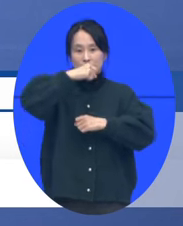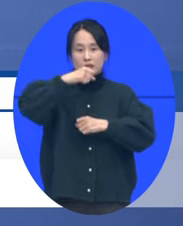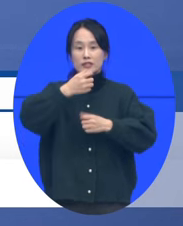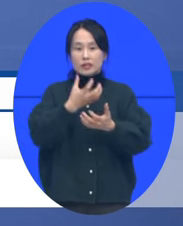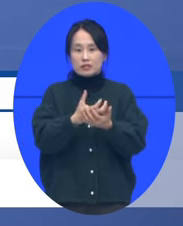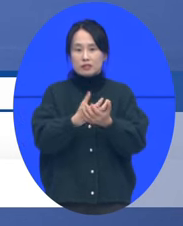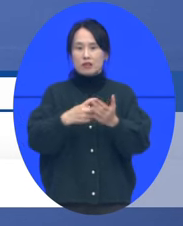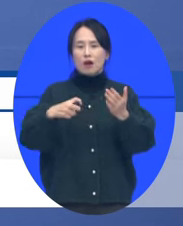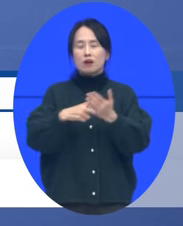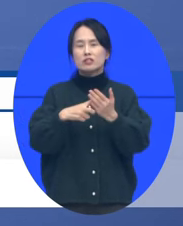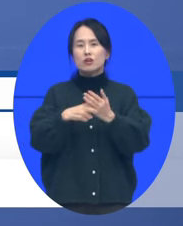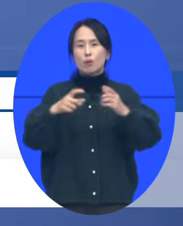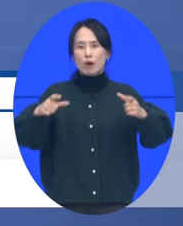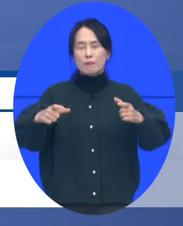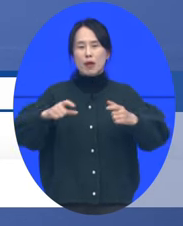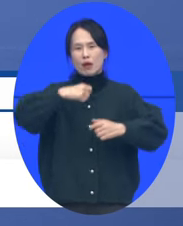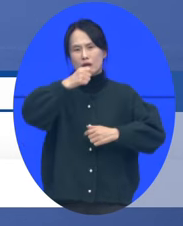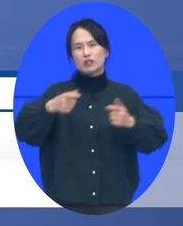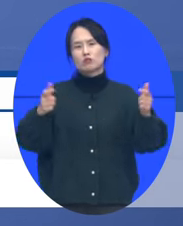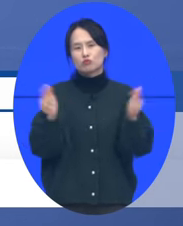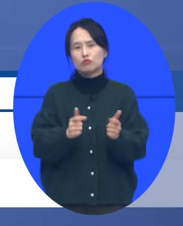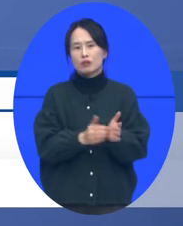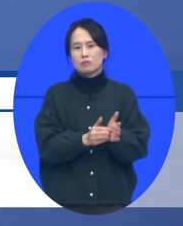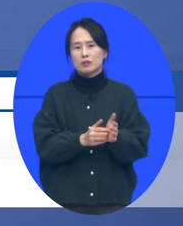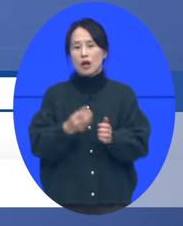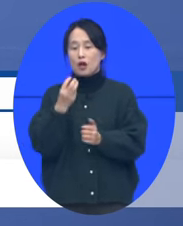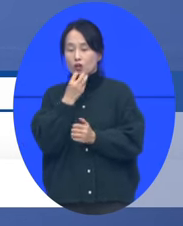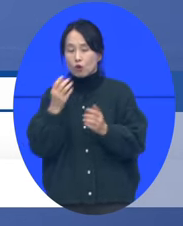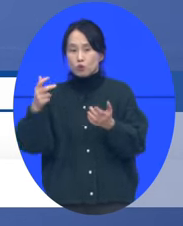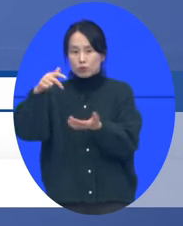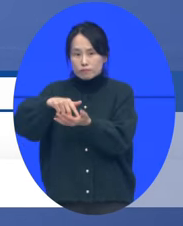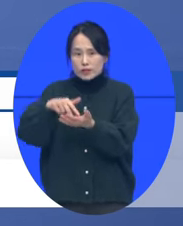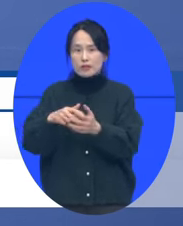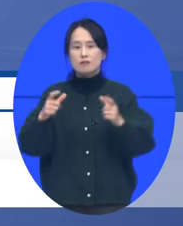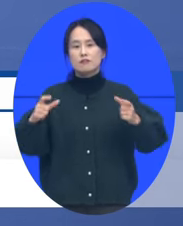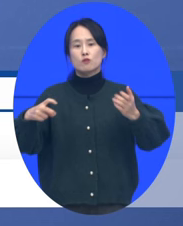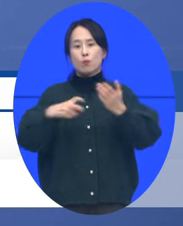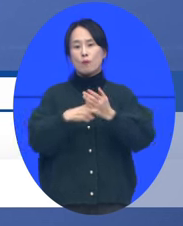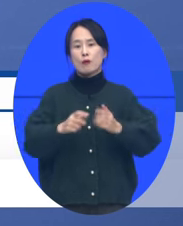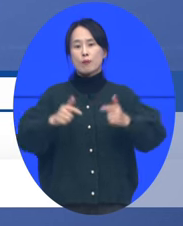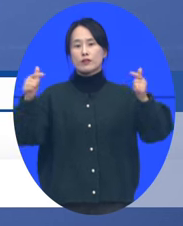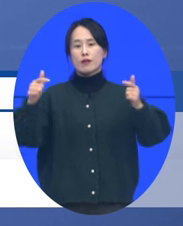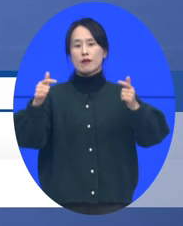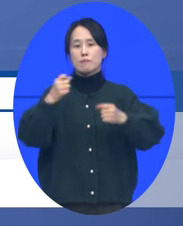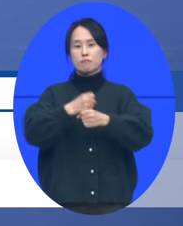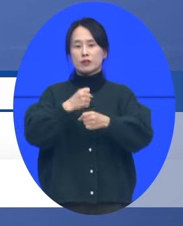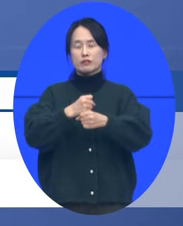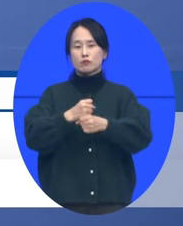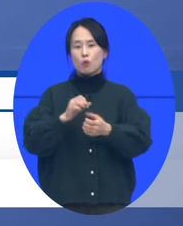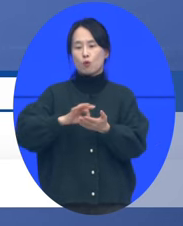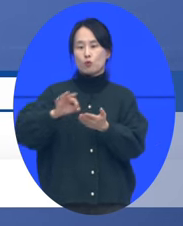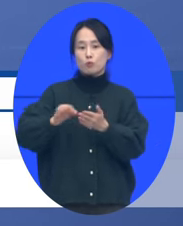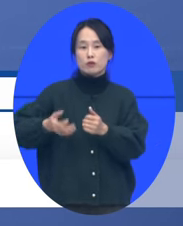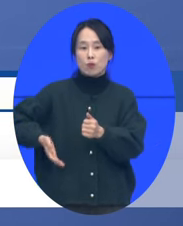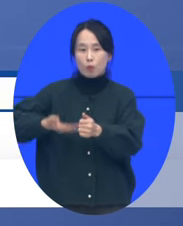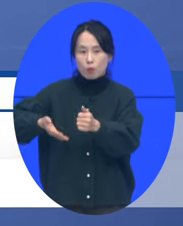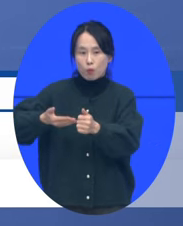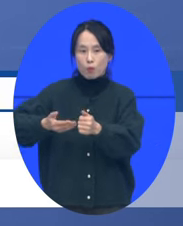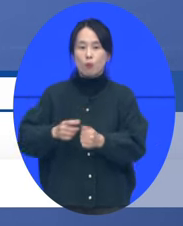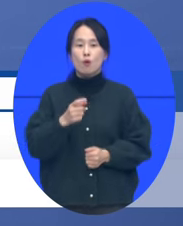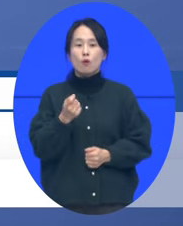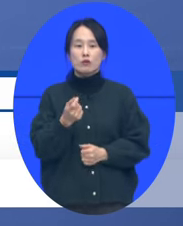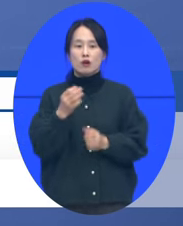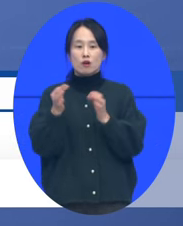예산을 전액삭감했습니다. 경기도는 지역화폐를 확대 발행하여 소비를 진작하고